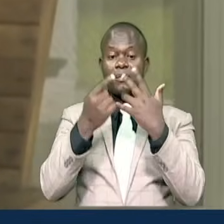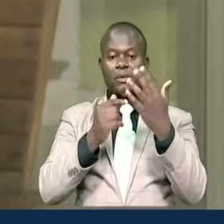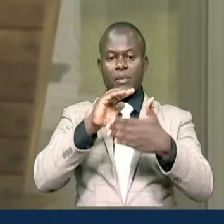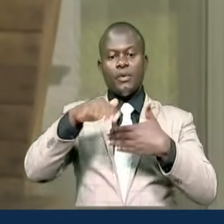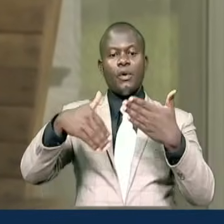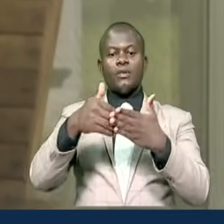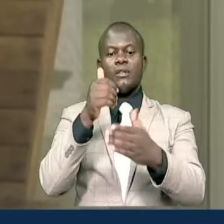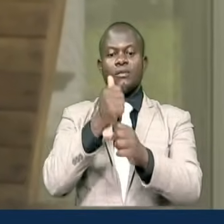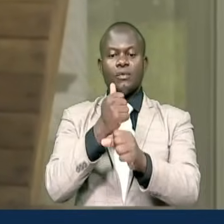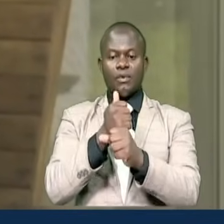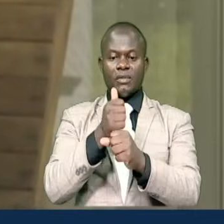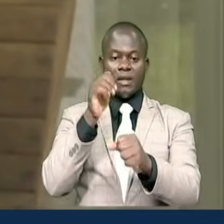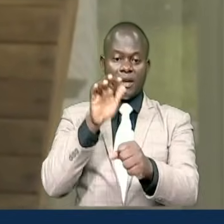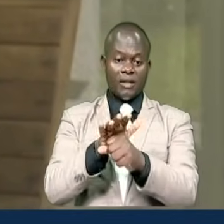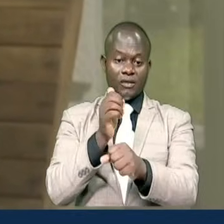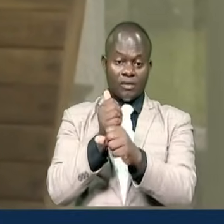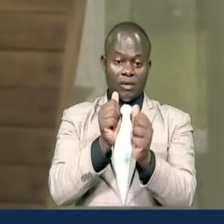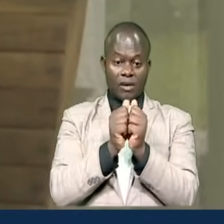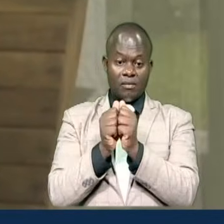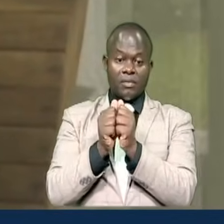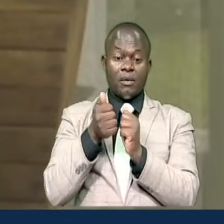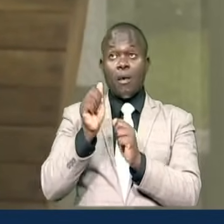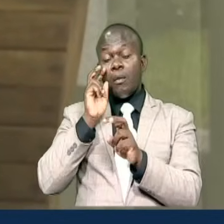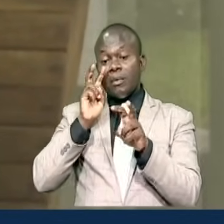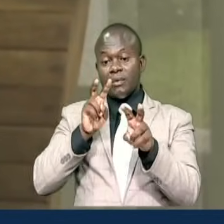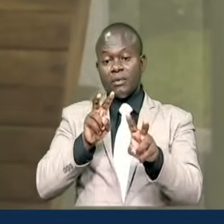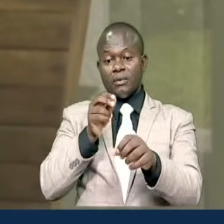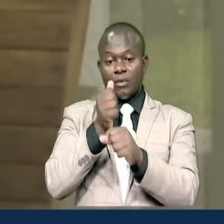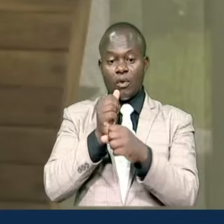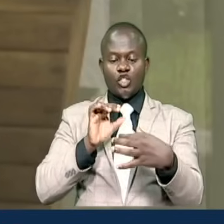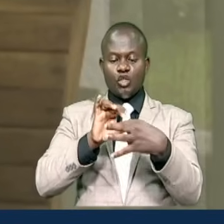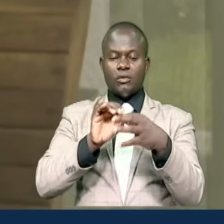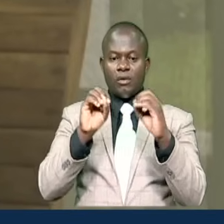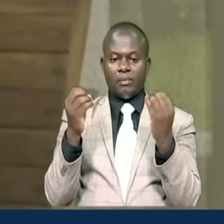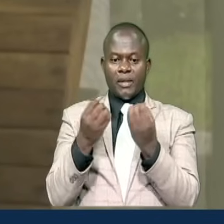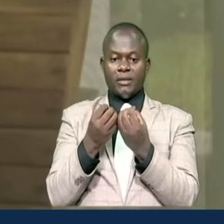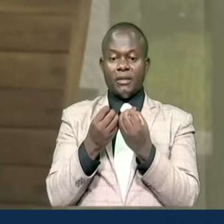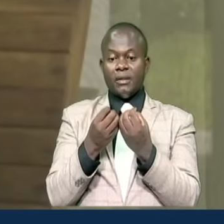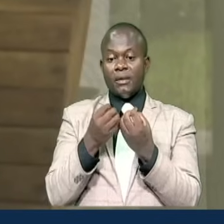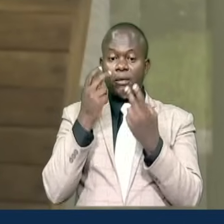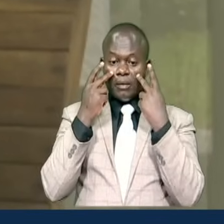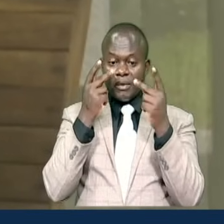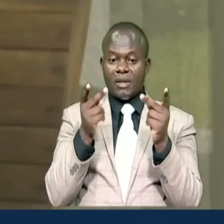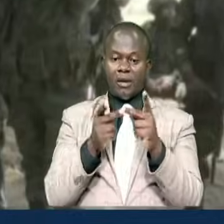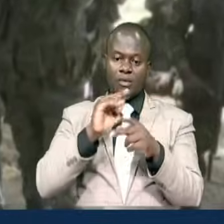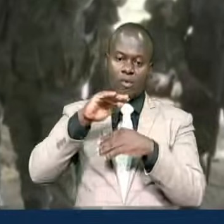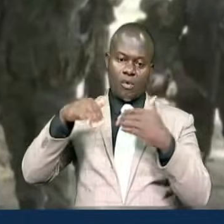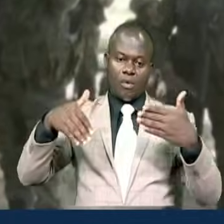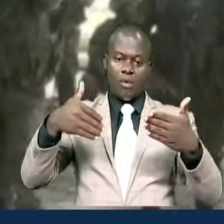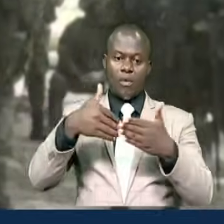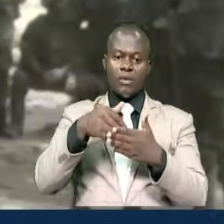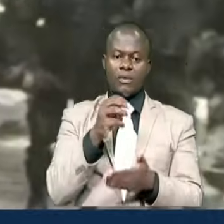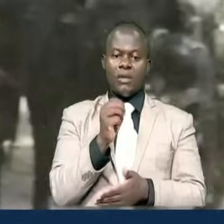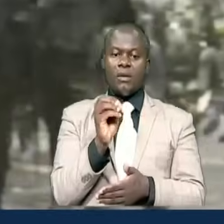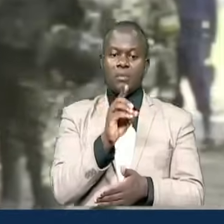dukoze akenshi tubikora nabo banabireba, kuko dukora joint operations, warabibonye ko ahantu hose